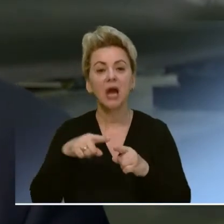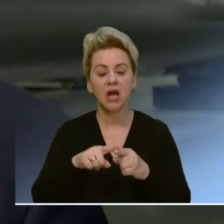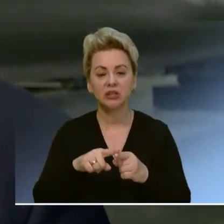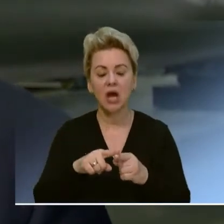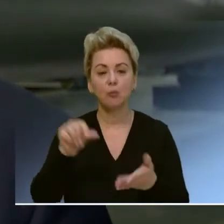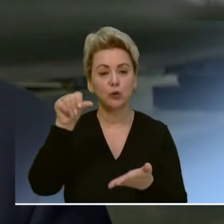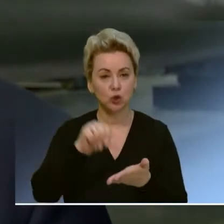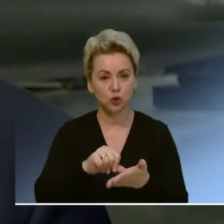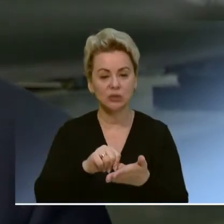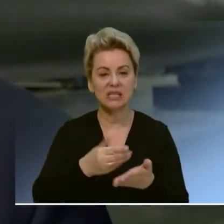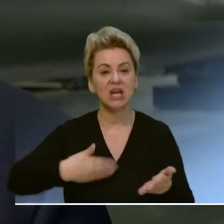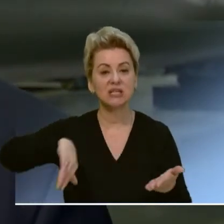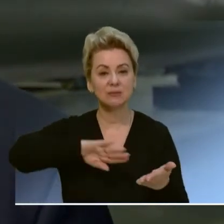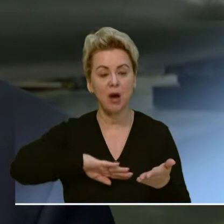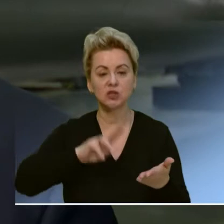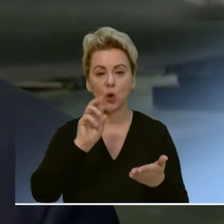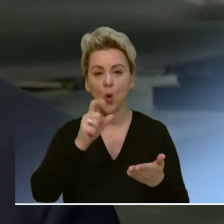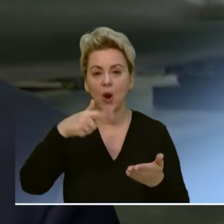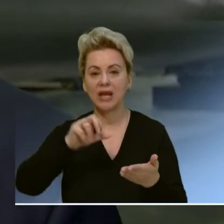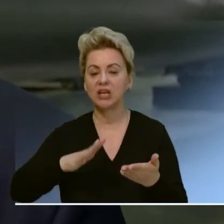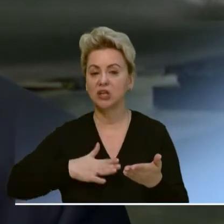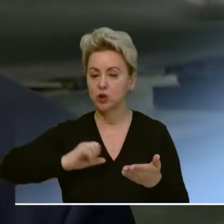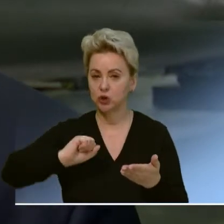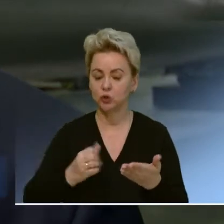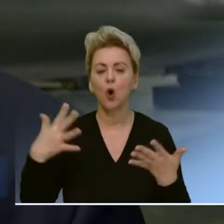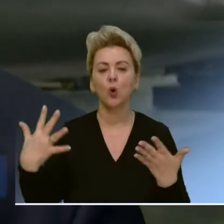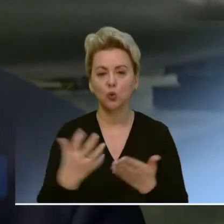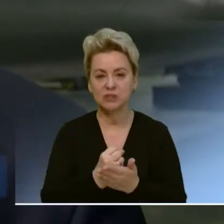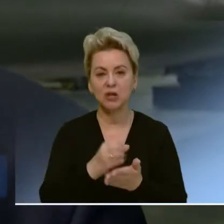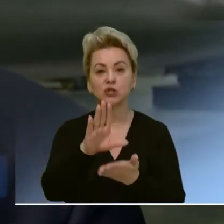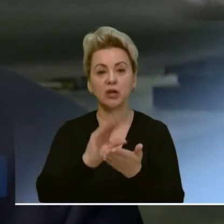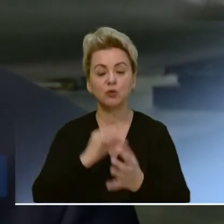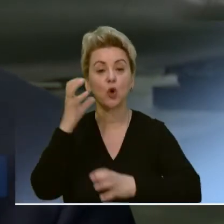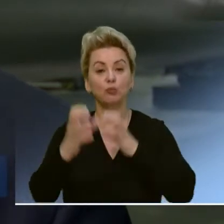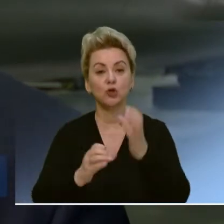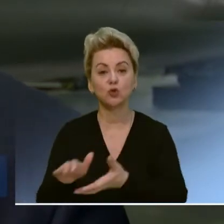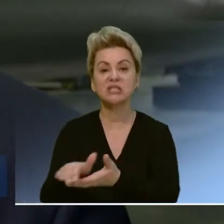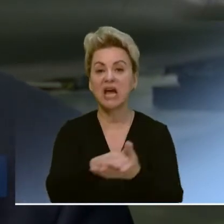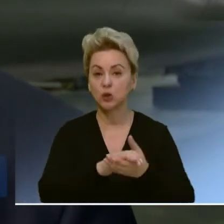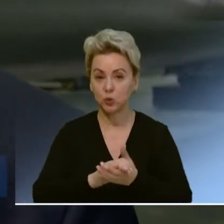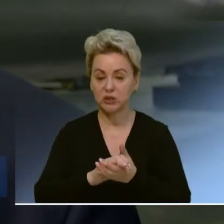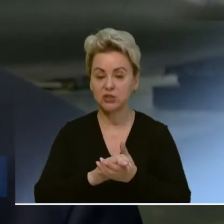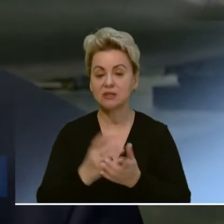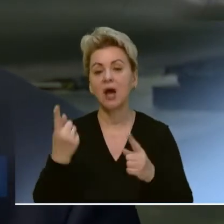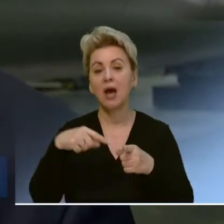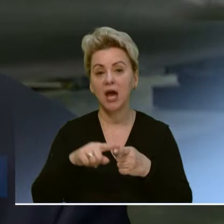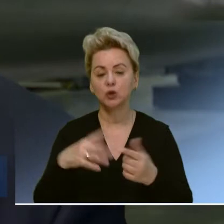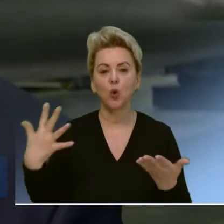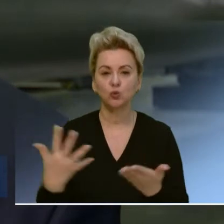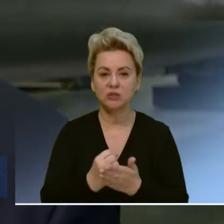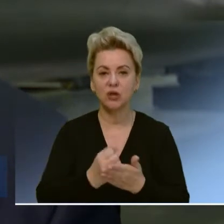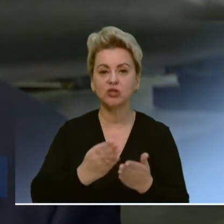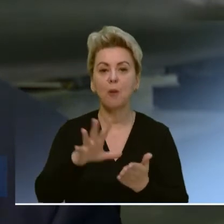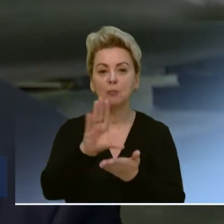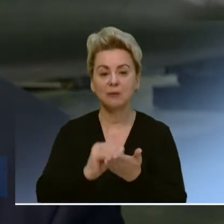Вот присутствуют испанские коллеги, наши партнеры. Это успешный пример международного сотрудничества. Это успешный